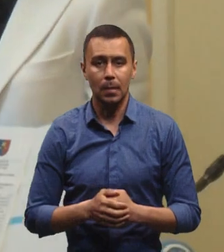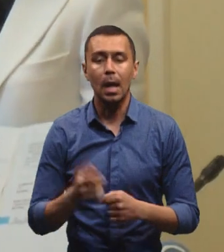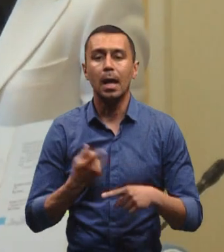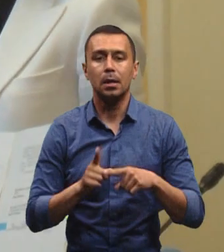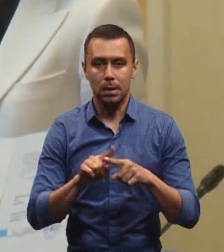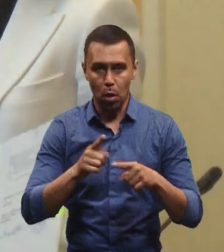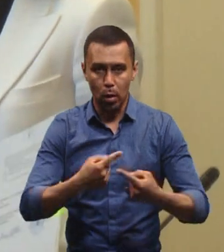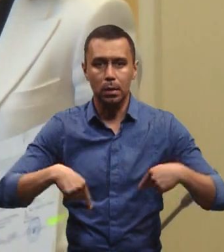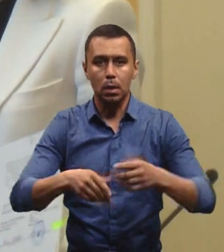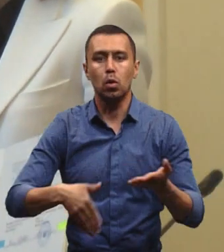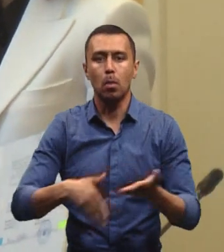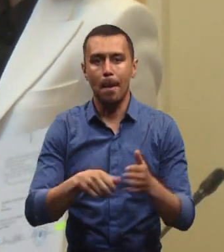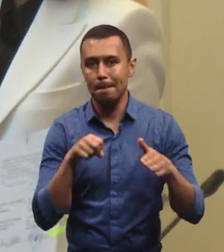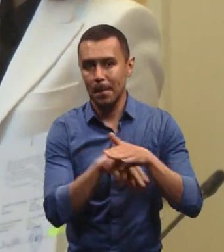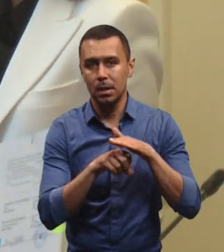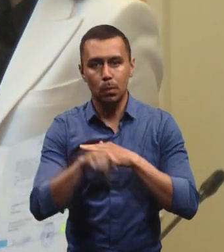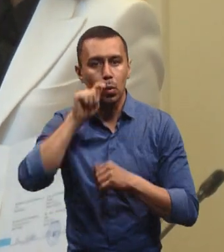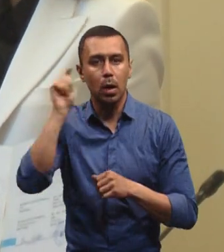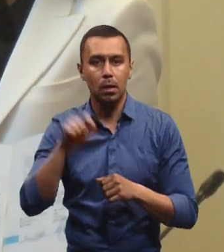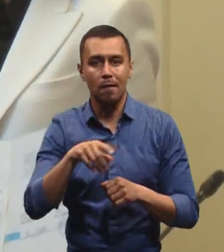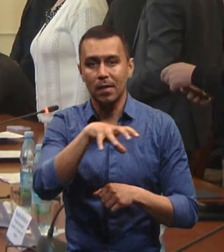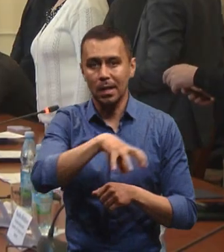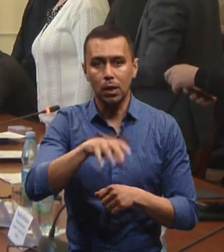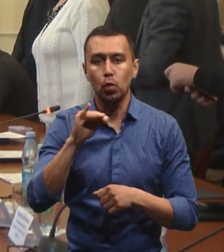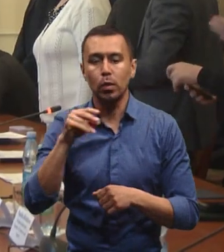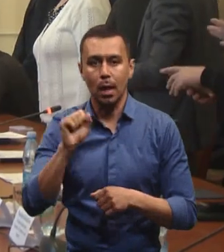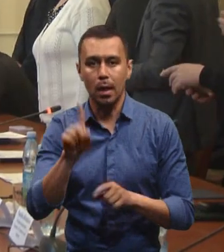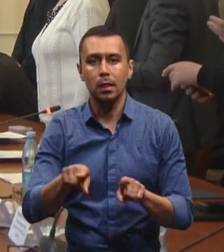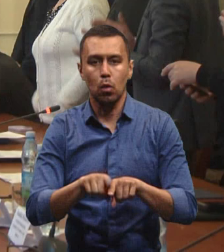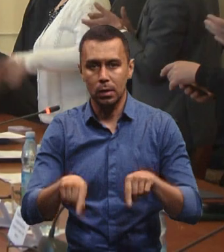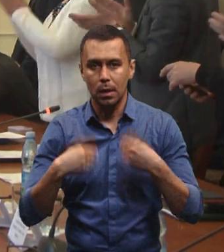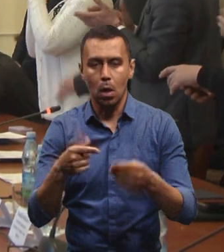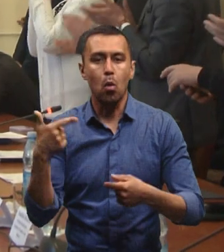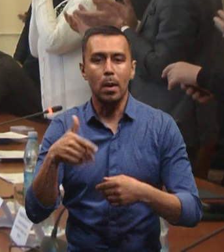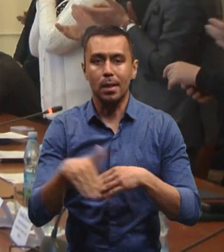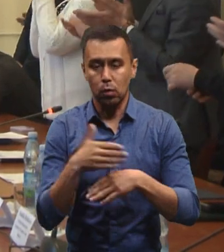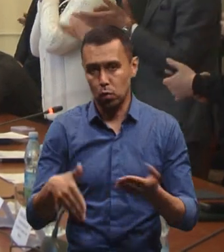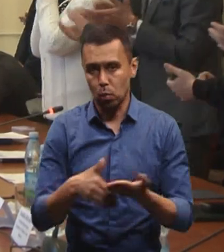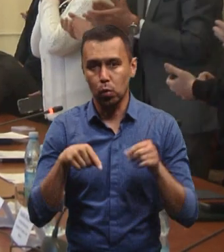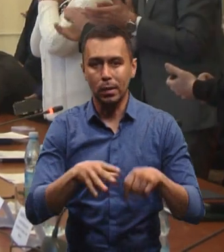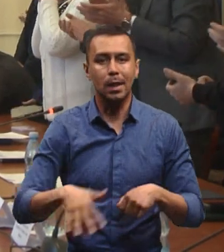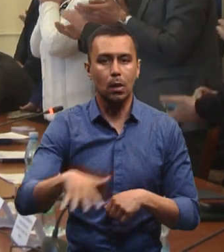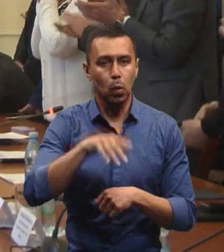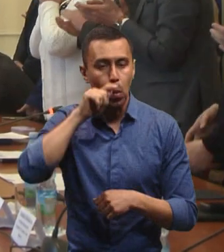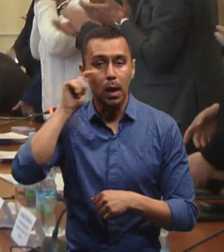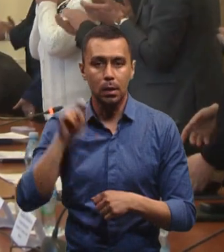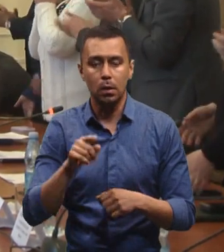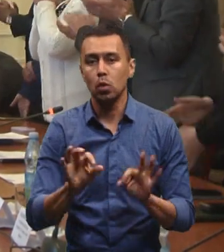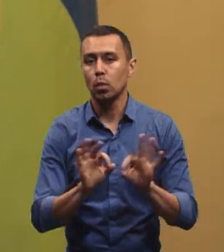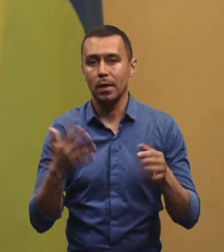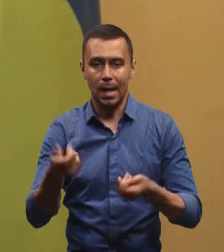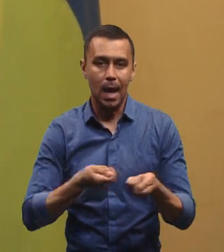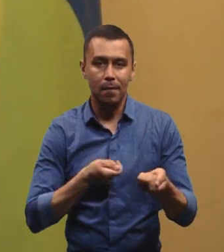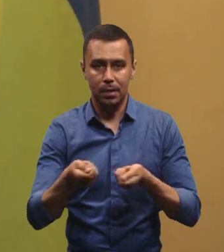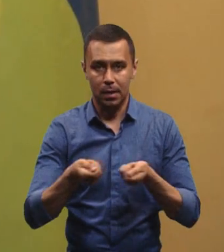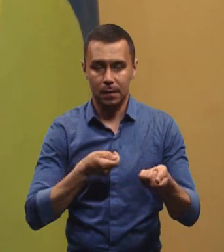Ця організація допомагає біженцям з України в штаті Юта, а також надає гуманітарну допомогу тут, на території України, розповів її